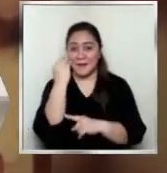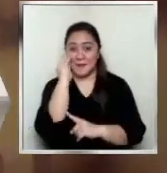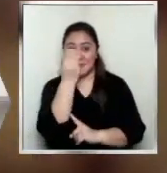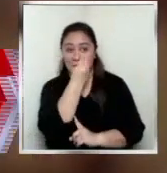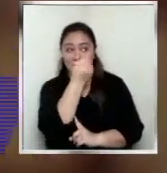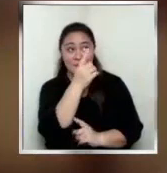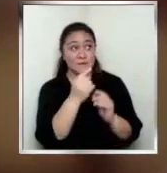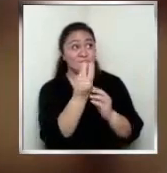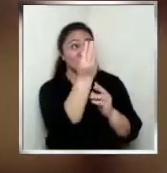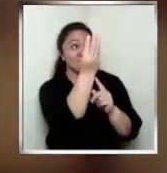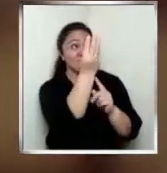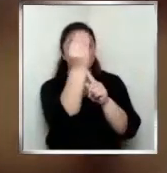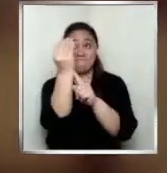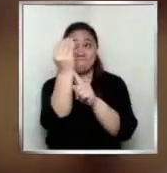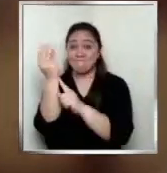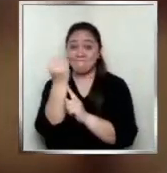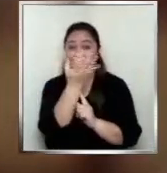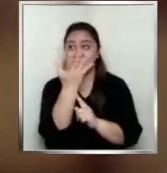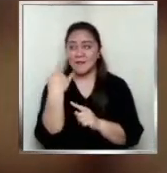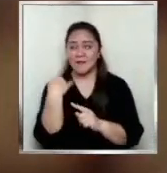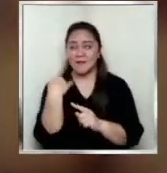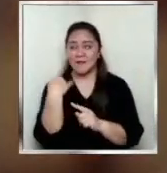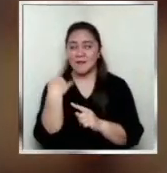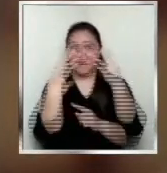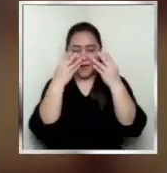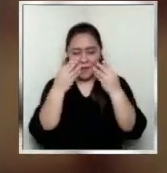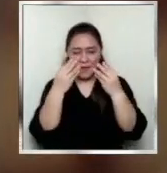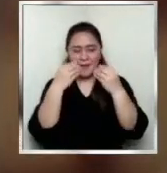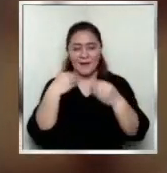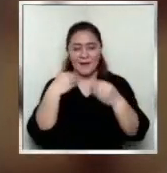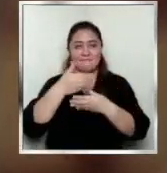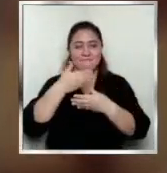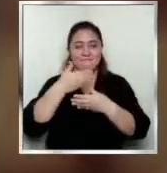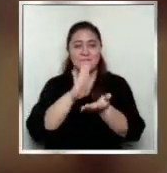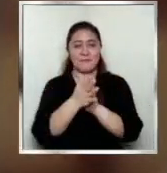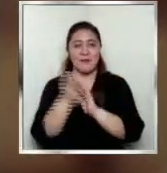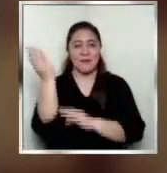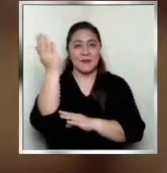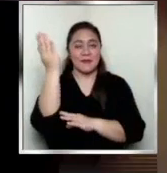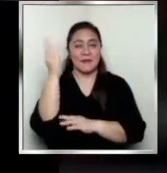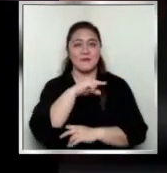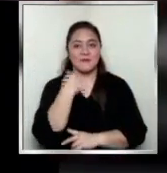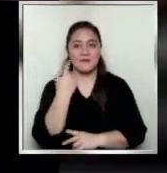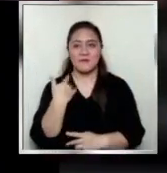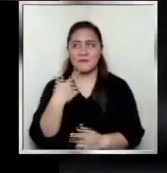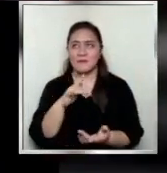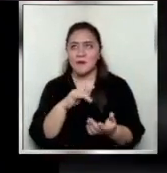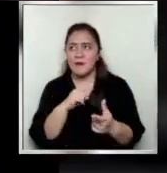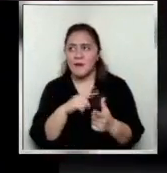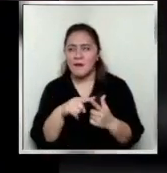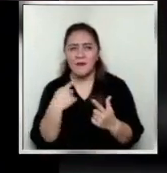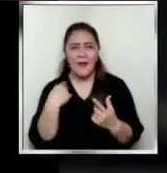bumbilya para matanggal ang antok sa gitna ng homily. Hindi na kasi may bumbilya. Wala ba silang time palitan niya? O di